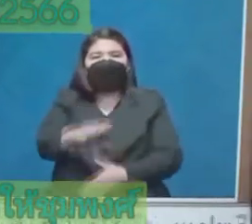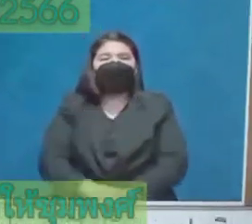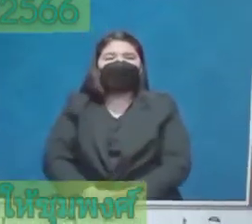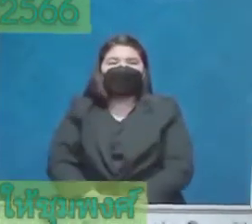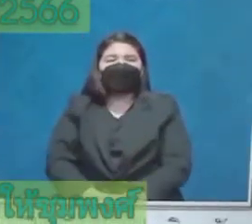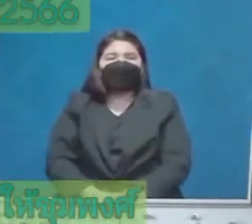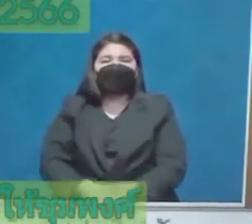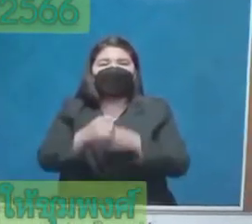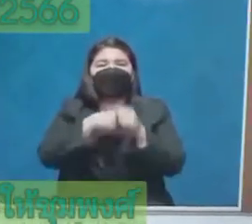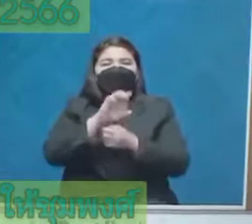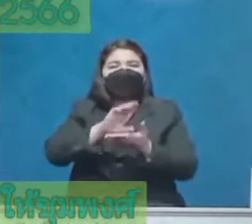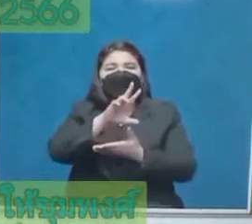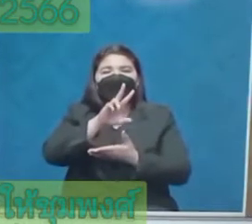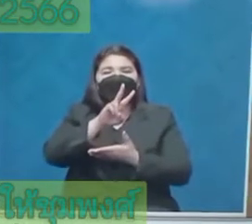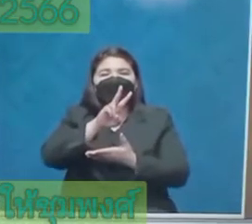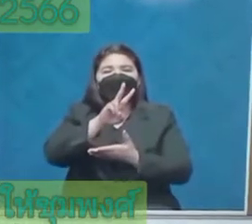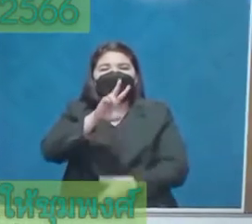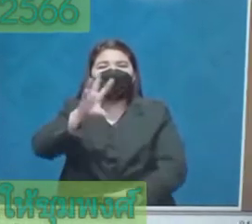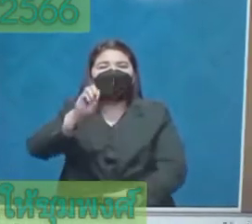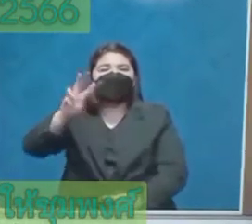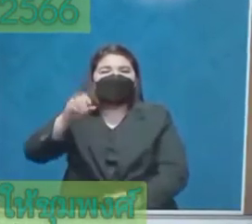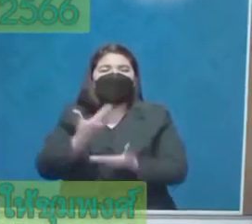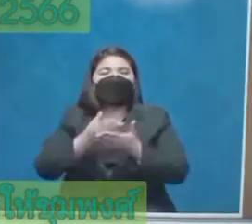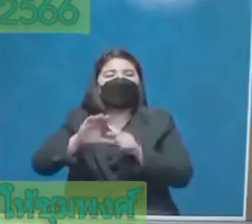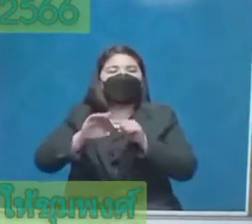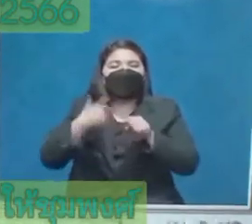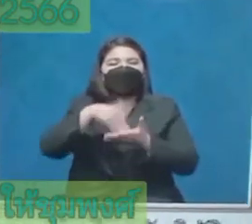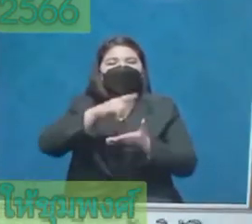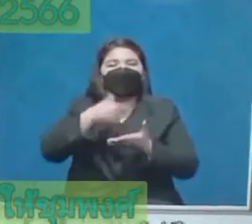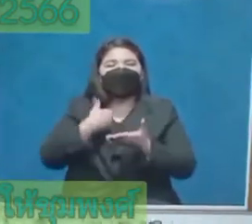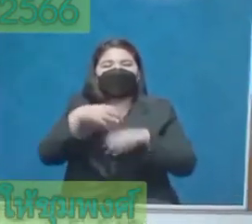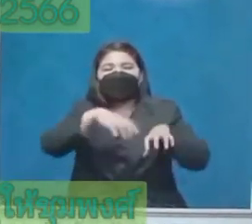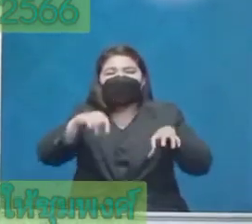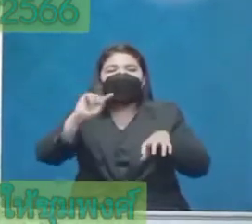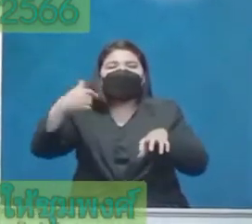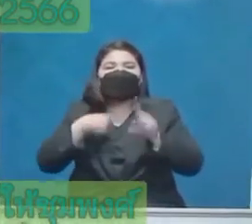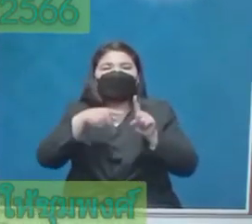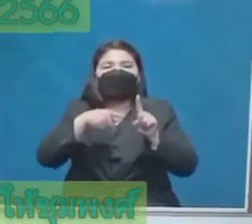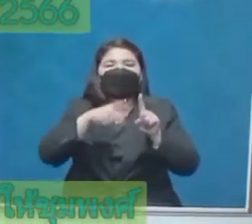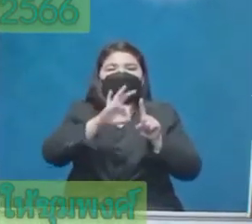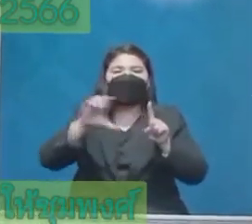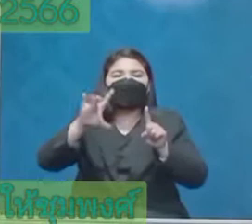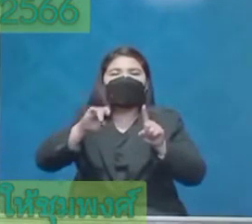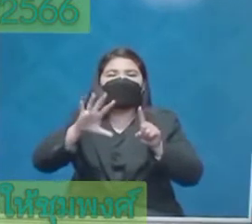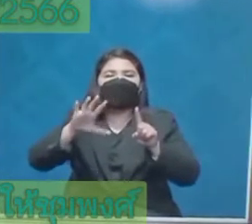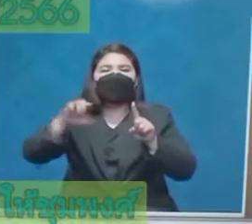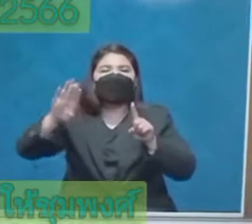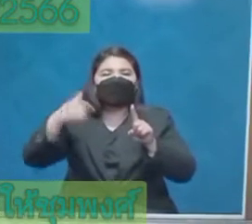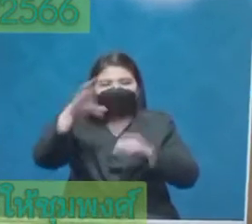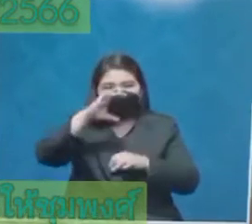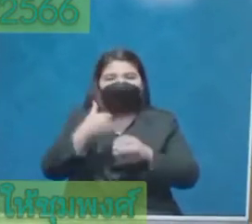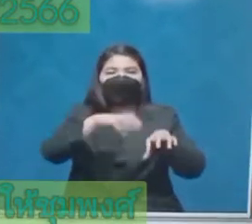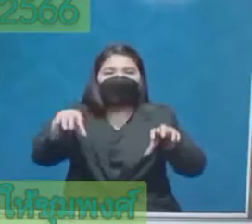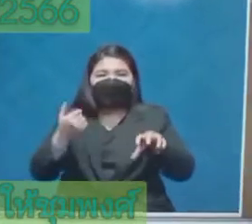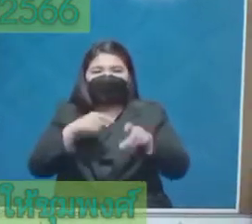สปปได้รับการจัดสรรมาปี66จำนวน 2,400 ล้านบาทเป็นงบประมาณของโครงการศูนย์ธุรกิจพัฒนาเมืองใหม่หน้าอยู่อัจฉริยะ 1,985 ล้านบาทเพื่อเป็นการใช้จ่ายในการจัดหาพื้นที่จำน